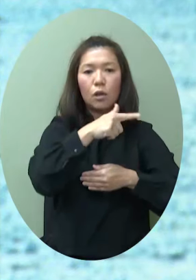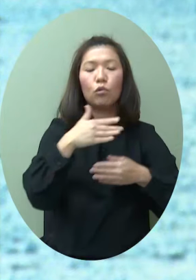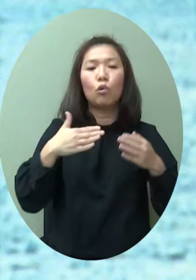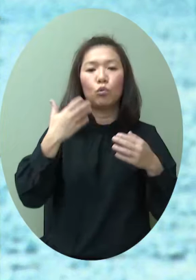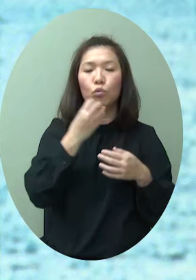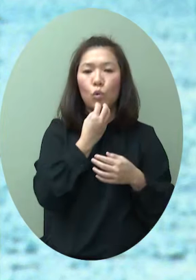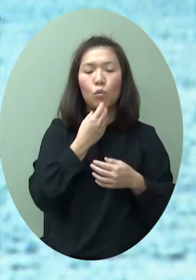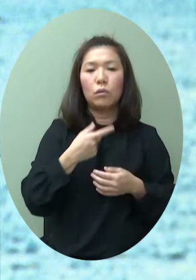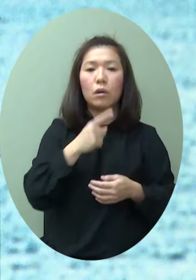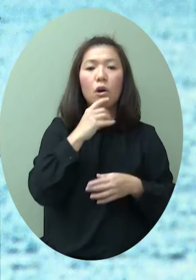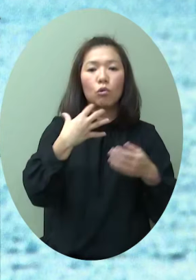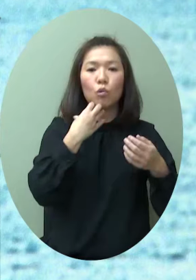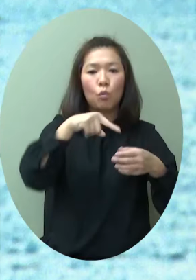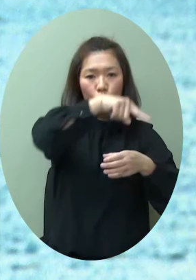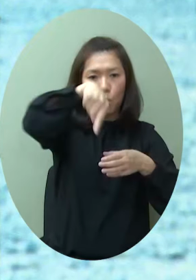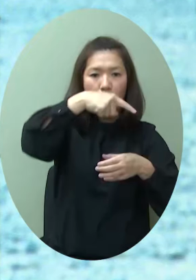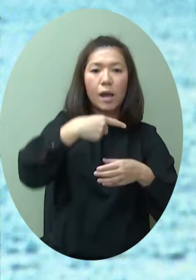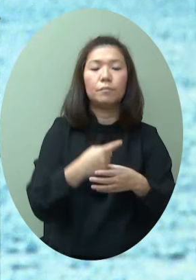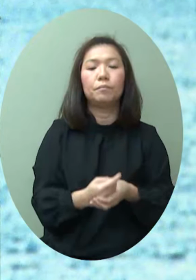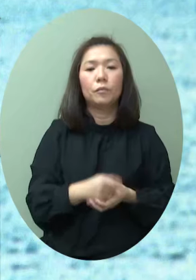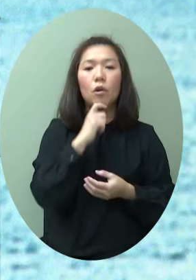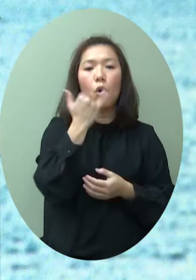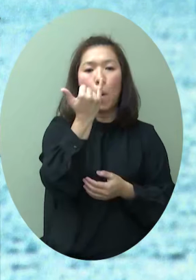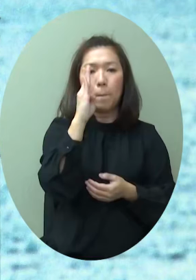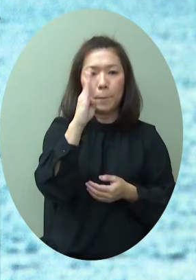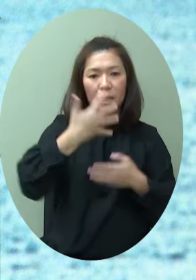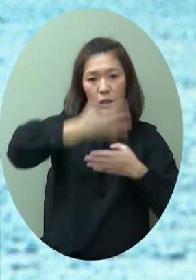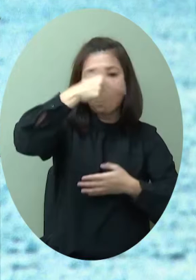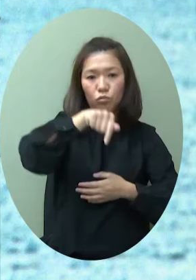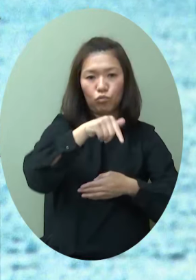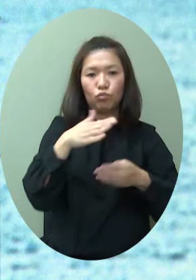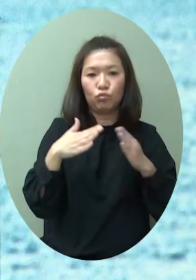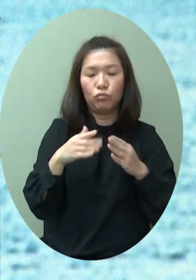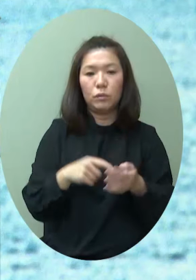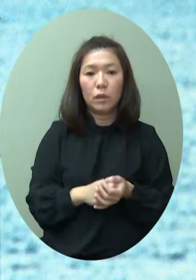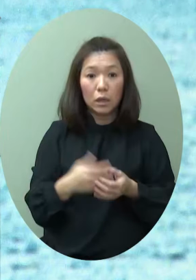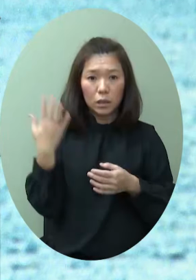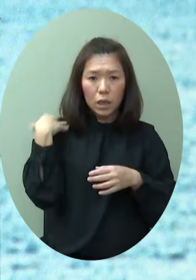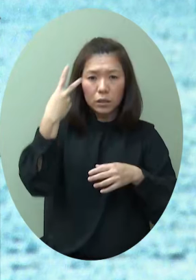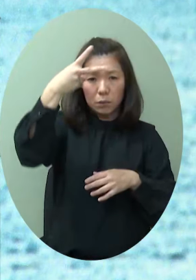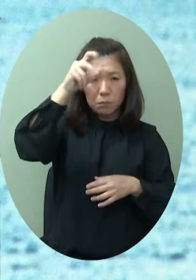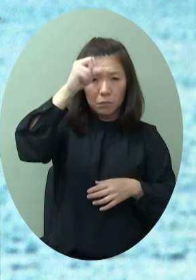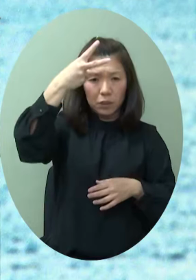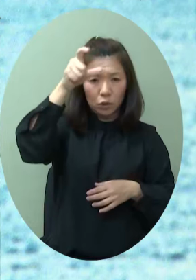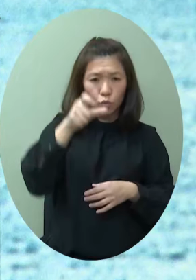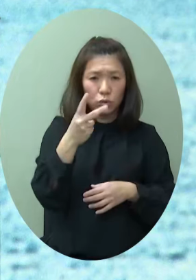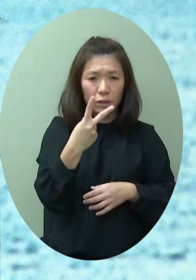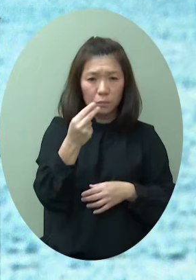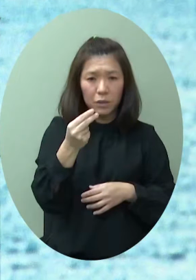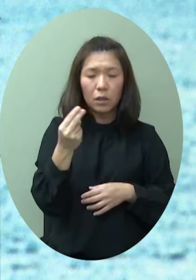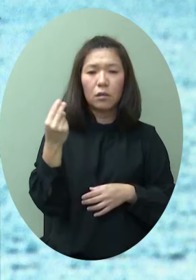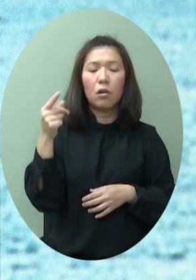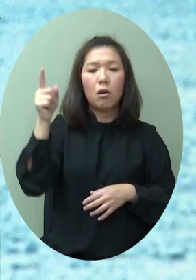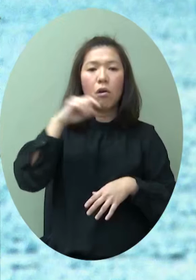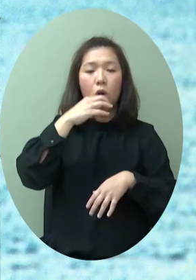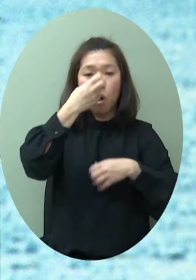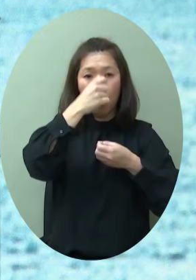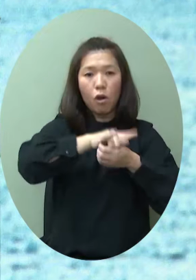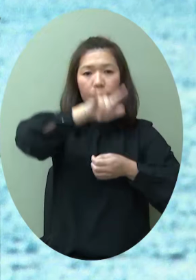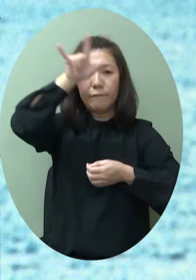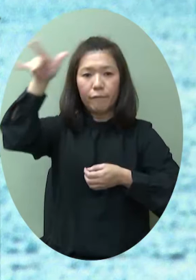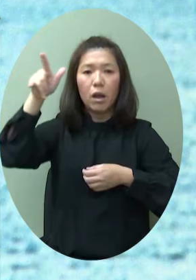涌東環嘅6B 座。咁佢喺12月27日咧由香港前往墨爾